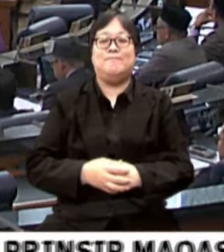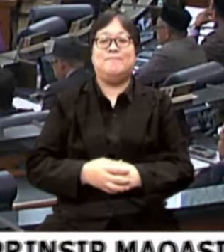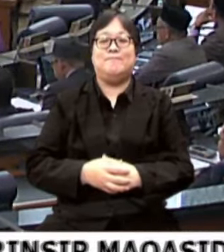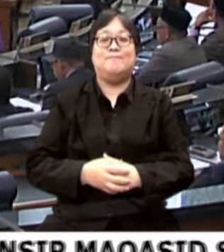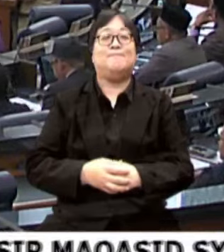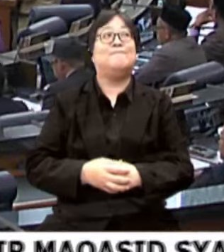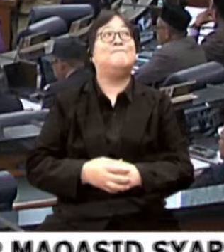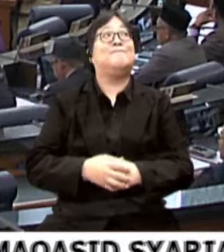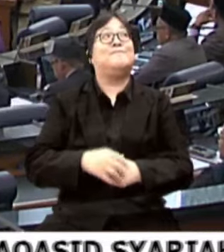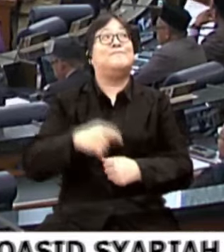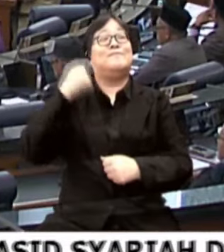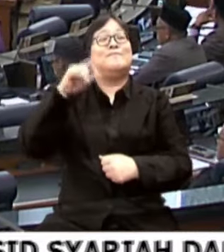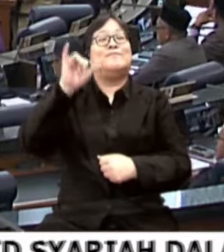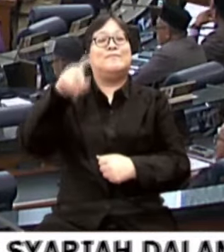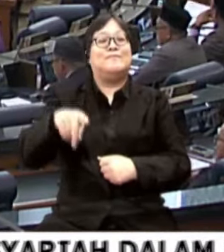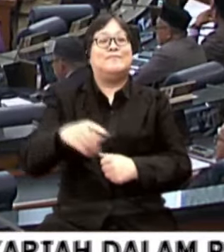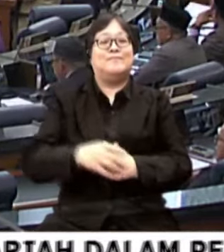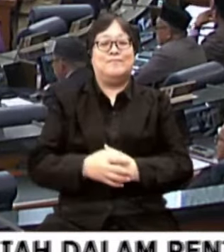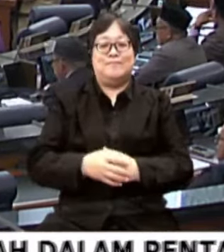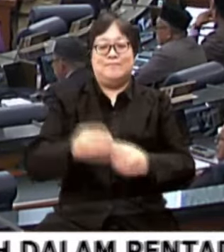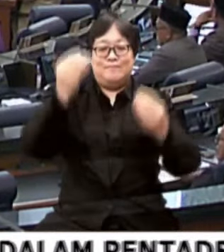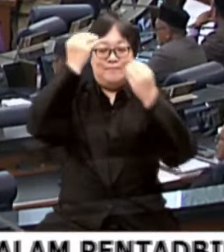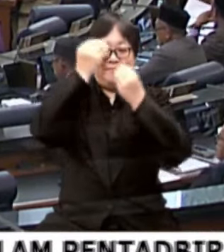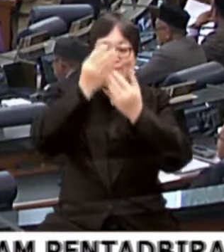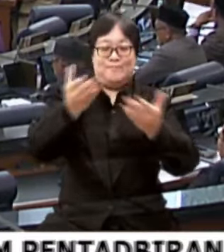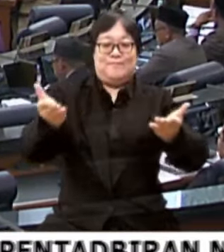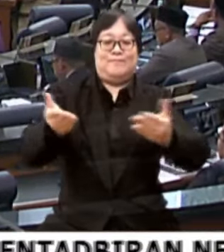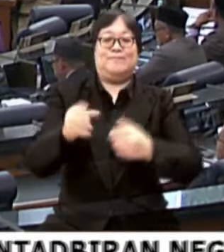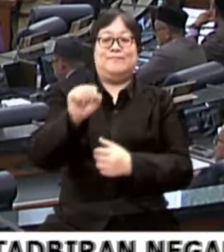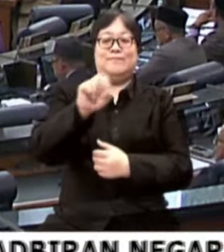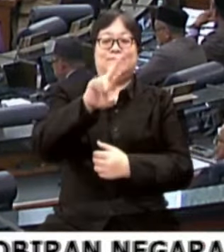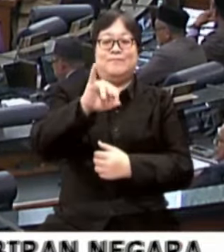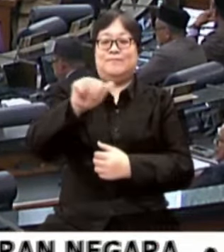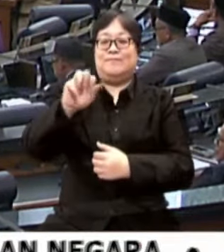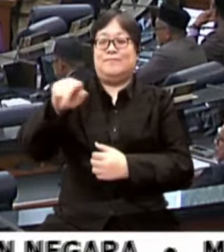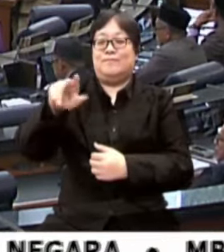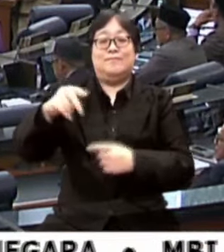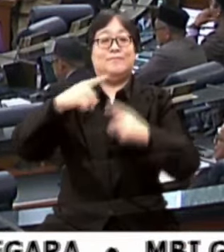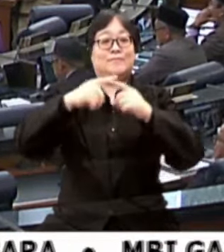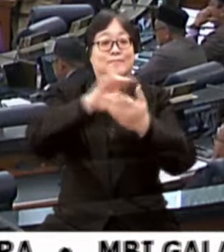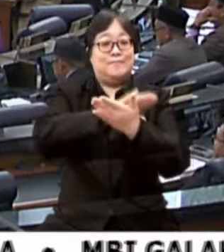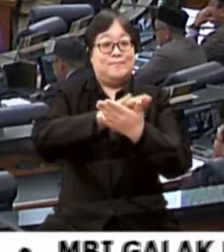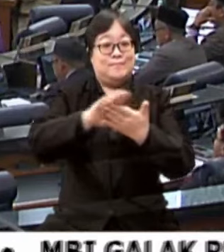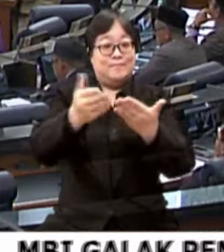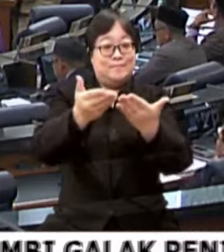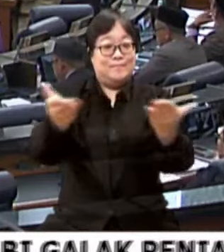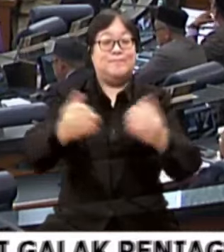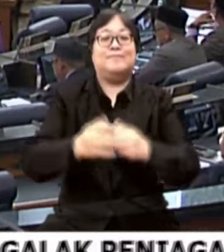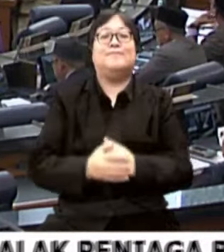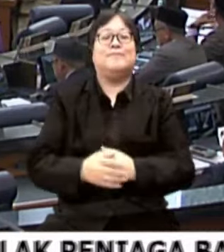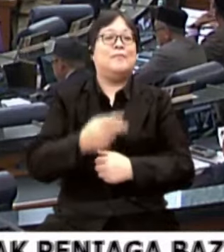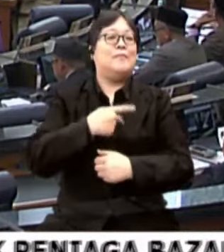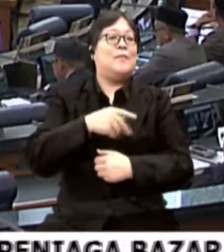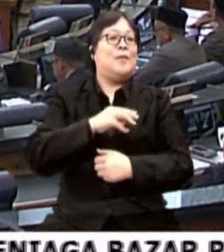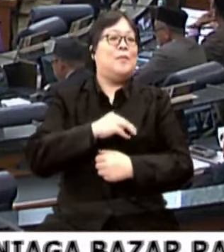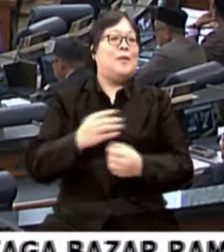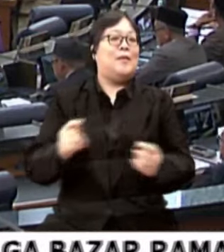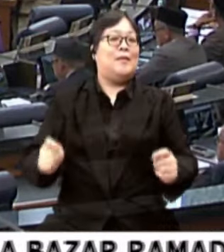Tuhan yang dipertua untuk maklumat yang terhormat Syari aman dan dewan yang mulia ini Kementerian telah mengambil